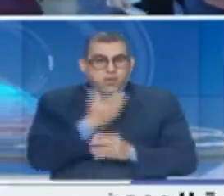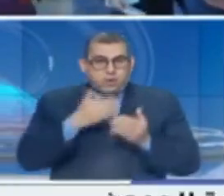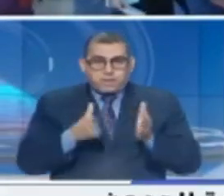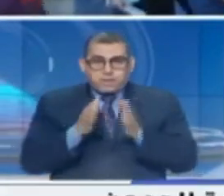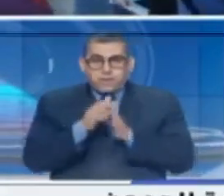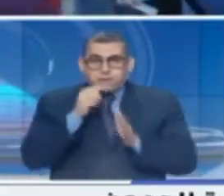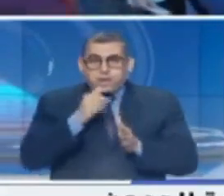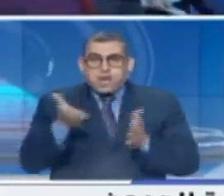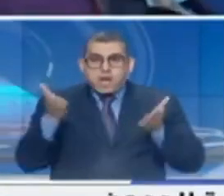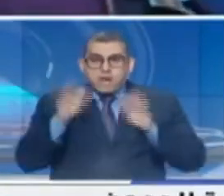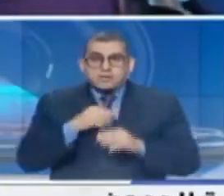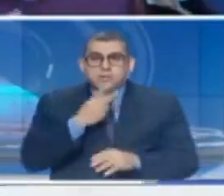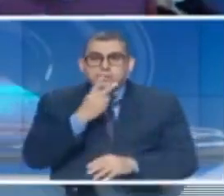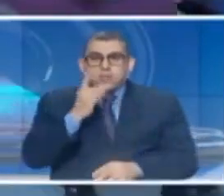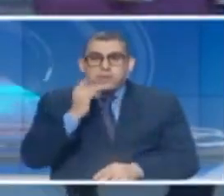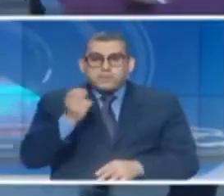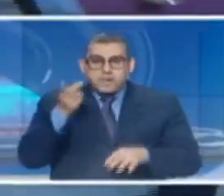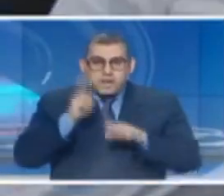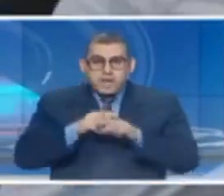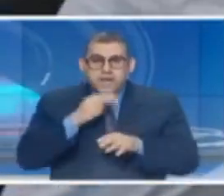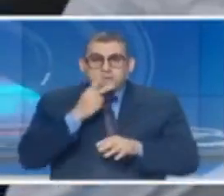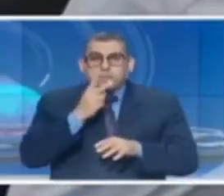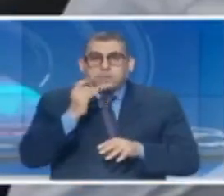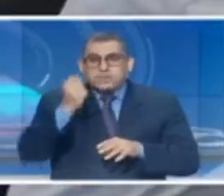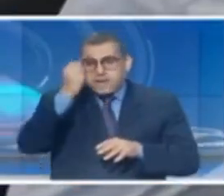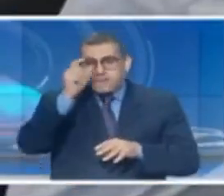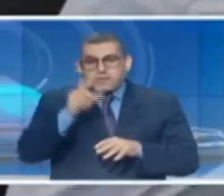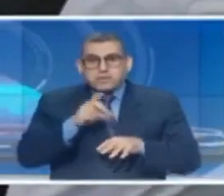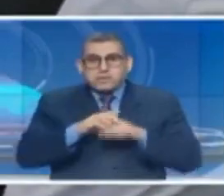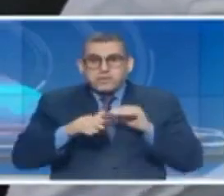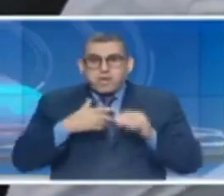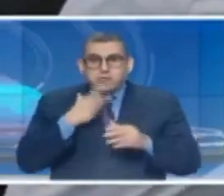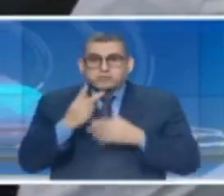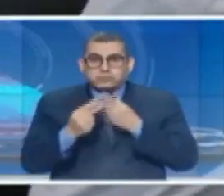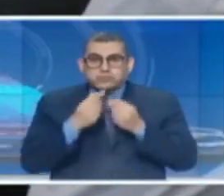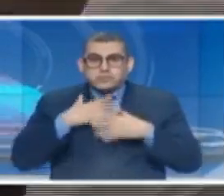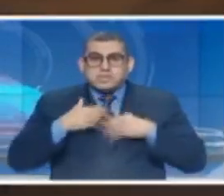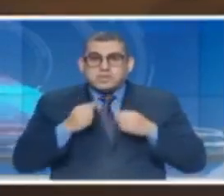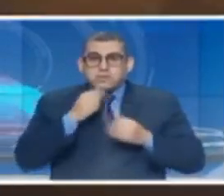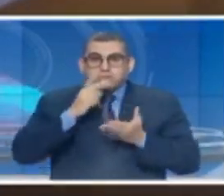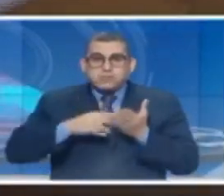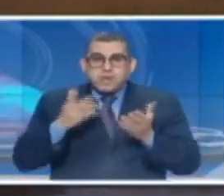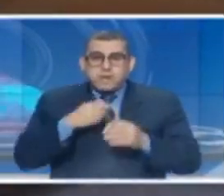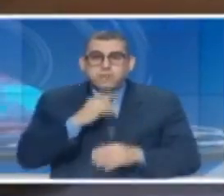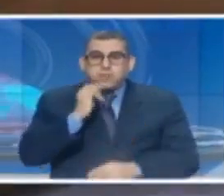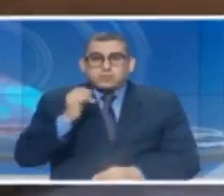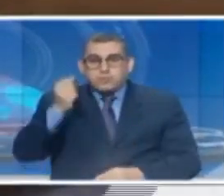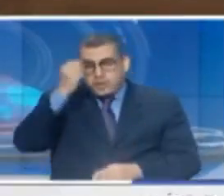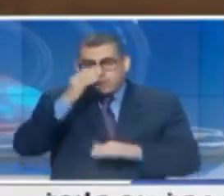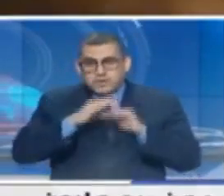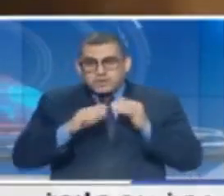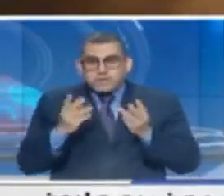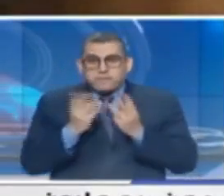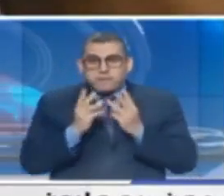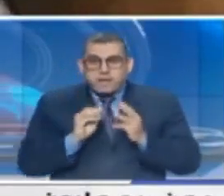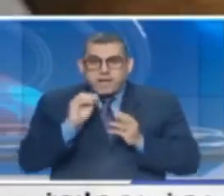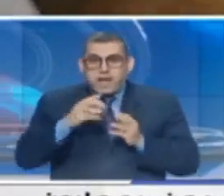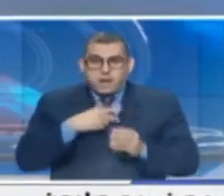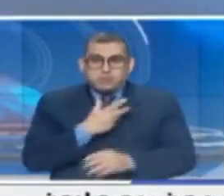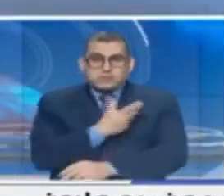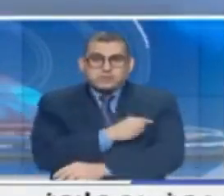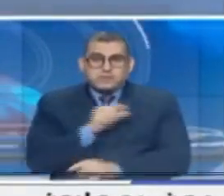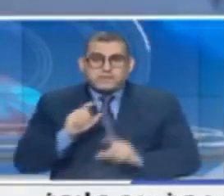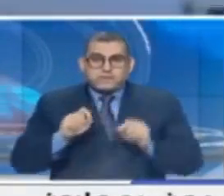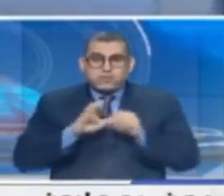تطعيم أكثر من ربع مليون طفل. كما أكدت الصحة أنها تلقت حتى الآن تسجيل أكثر من نصف مليون طفل على موقع الحصول على